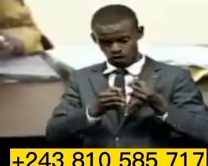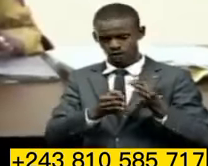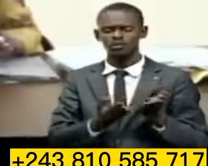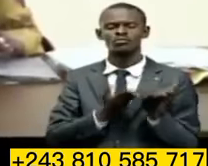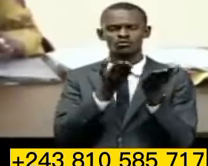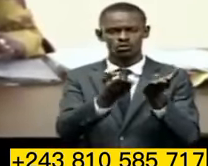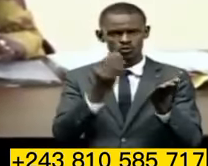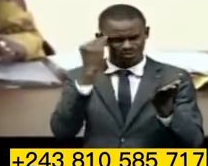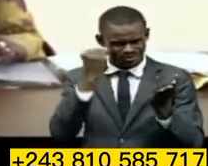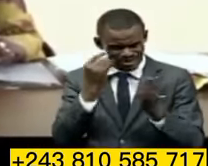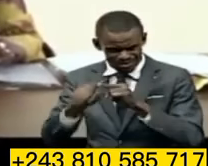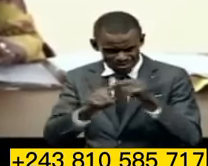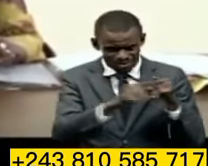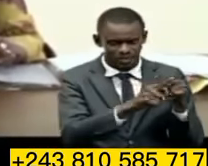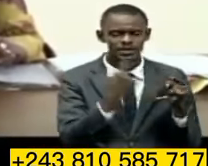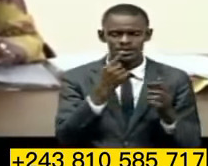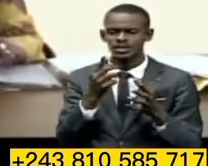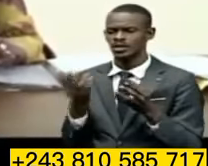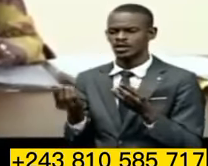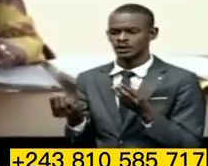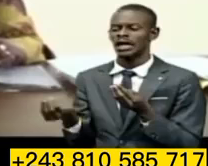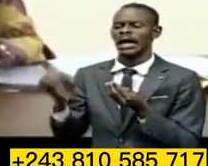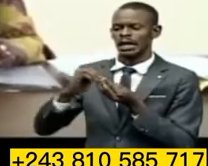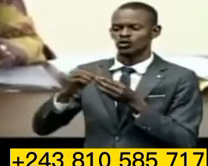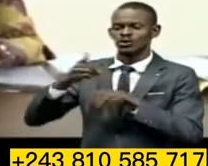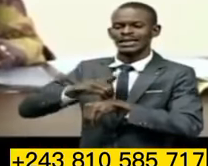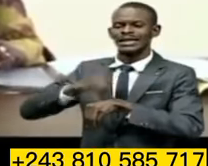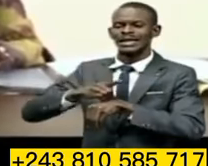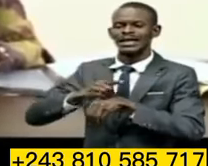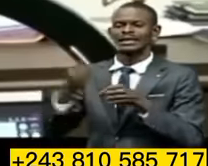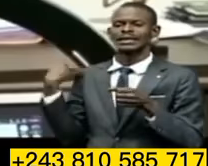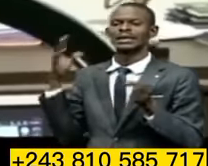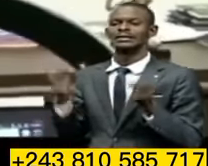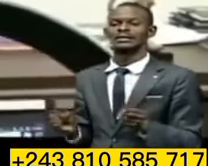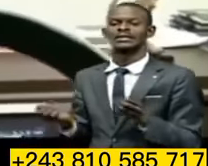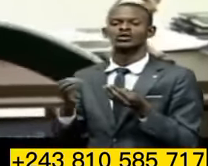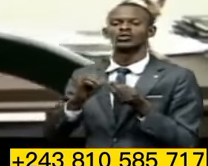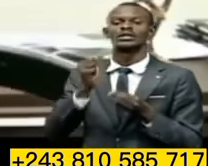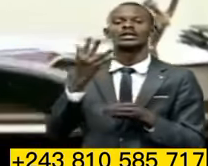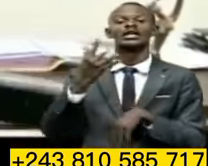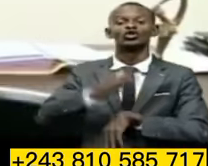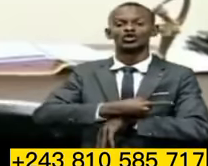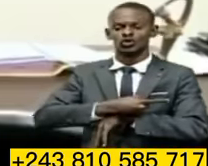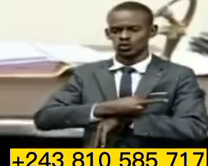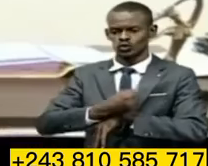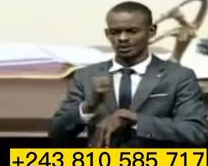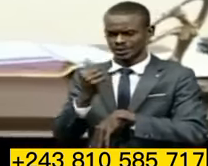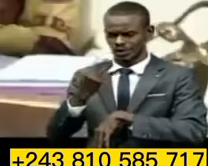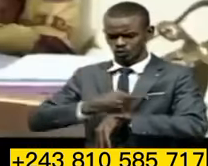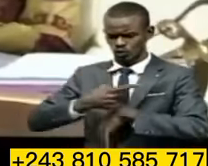l'état de siège dans les provinces de l'Ituri et du Nord Kivu pour une période de 15 jours prenant cours à partir du